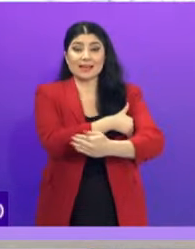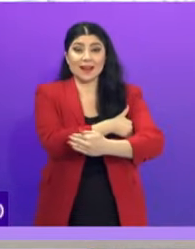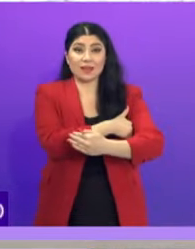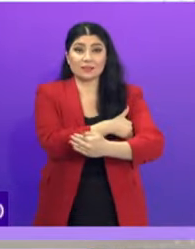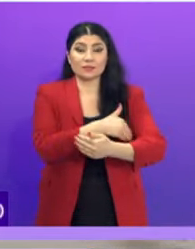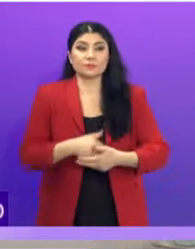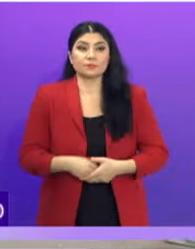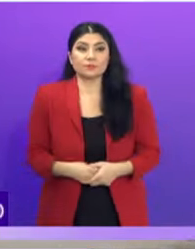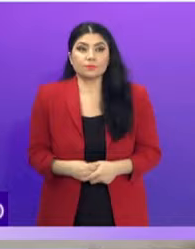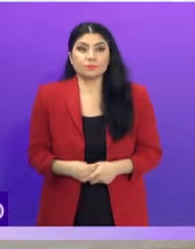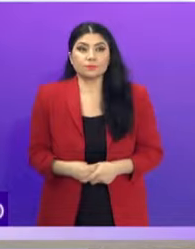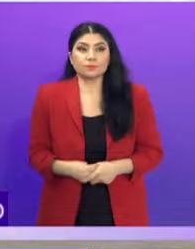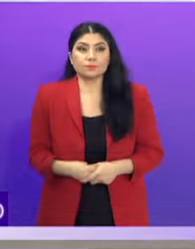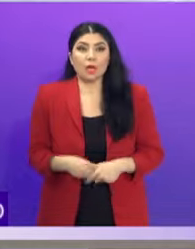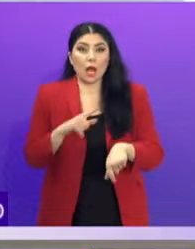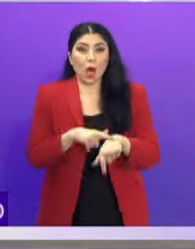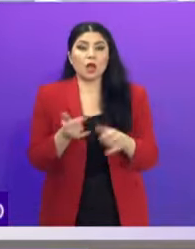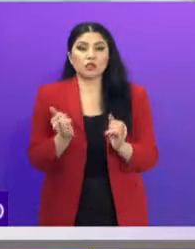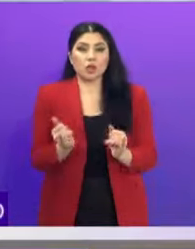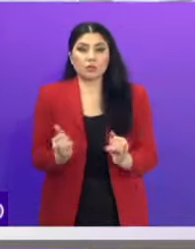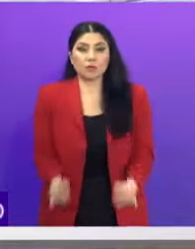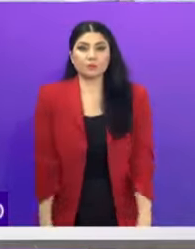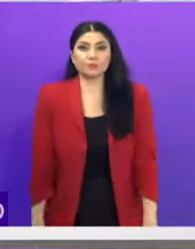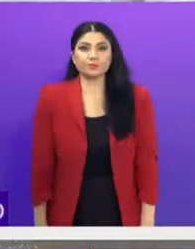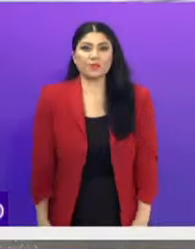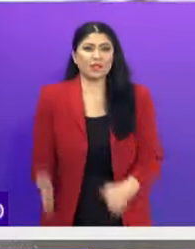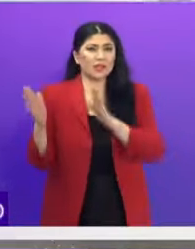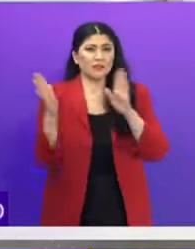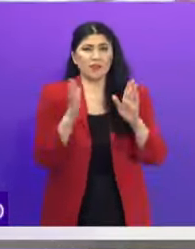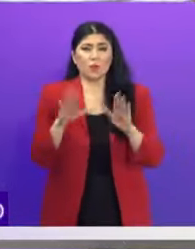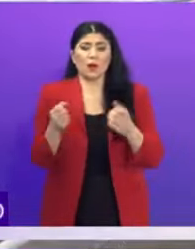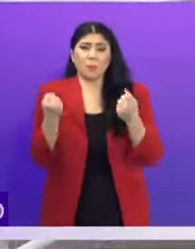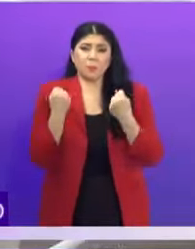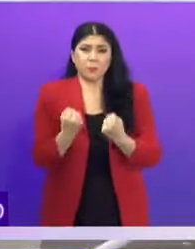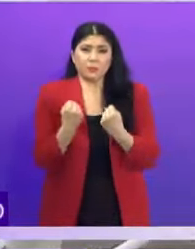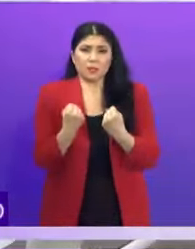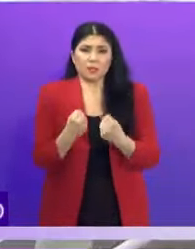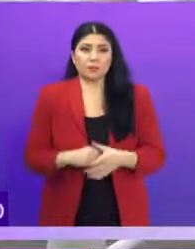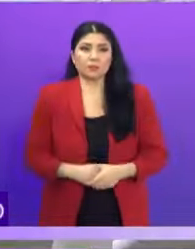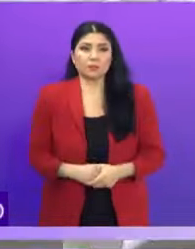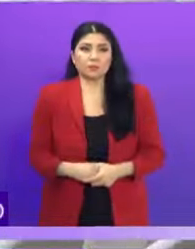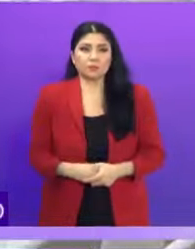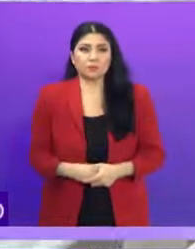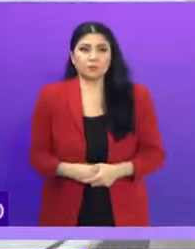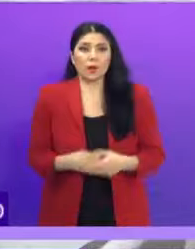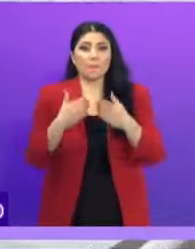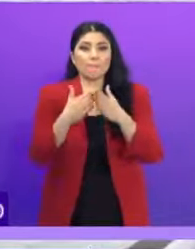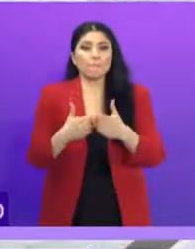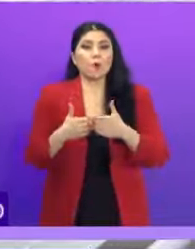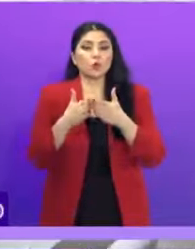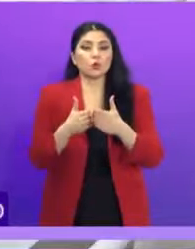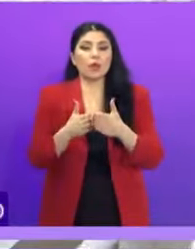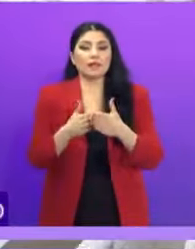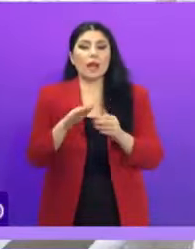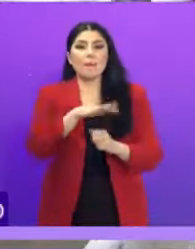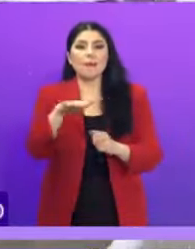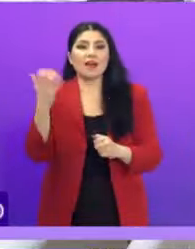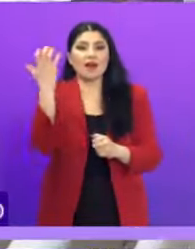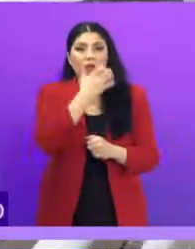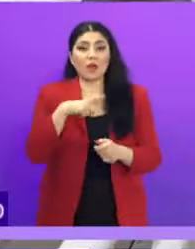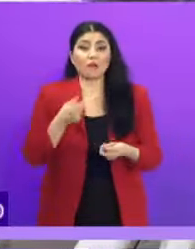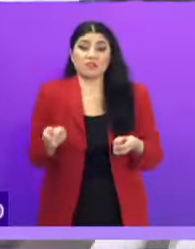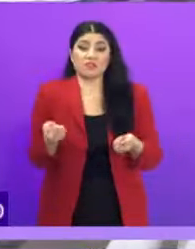se înregistrează la această oră și vântul suflă cu putere. De altfel, porturile de la Marea Neagră au fost